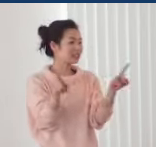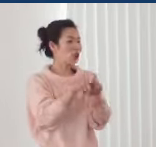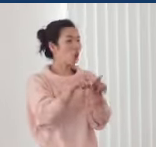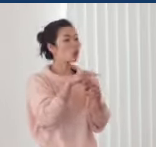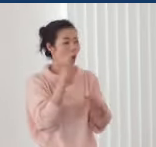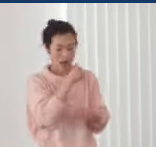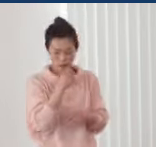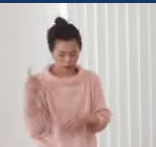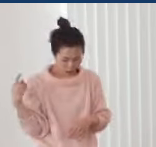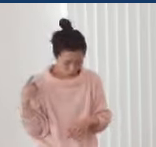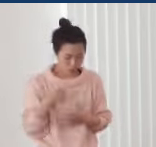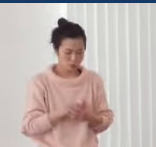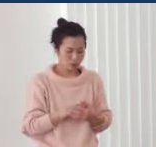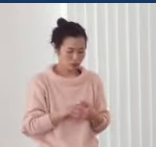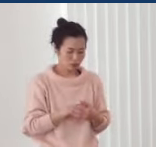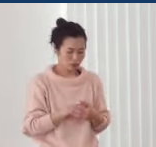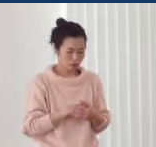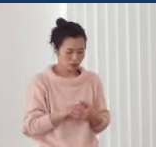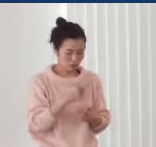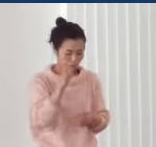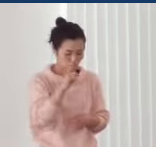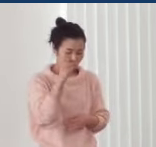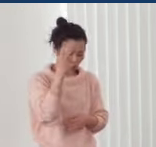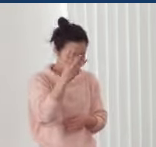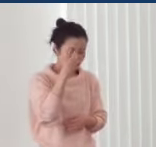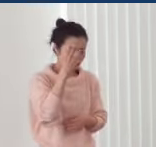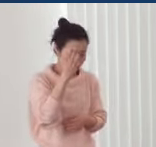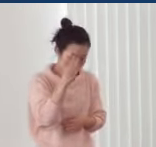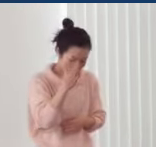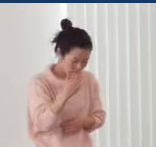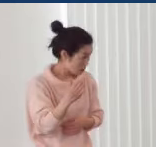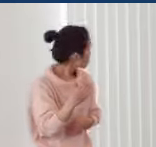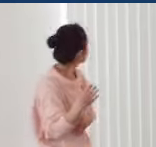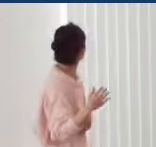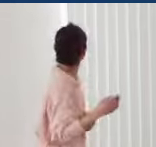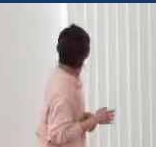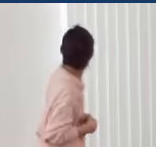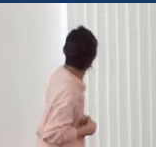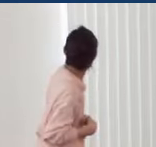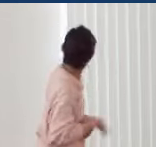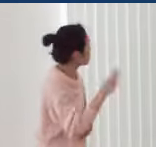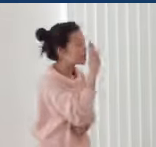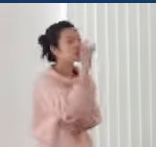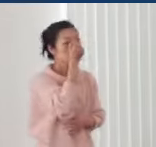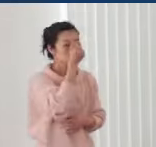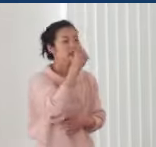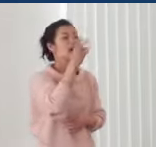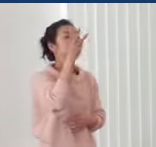ども、13章コヘレトの言葉の3章ですが、